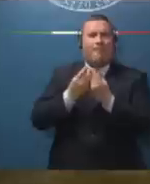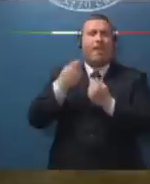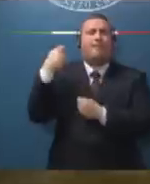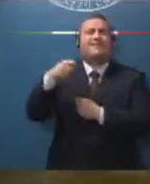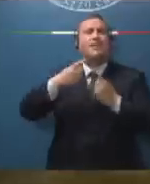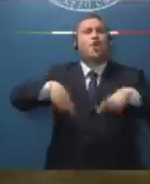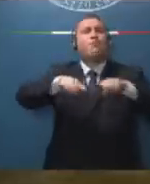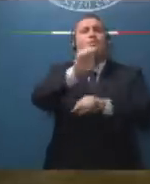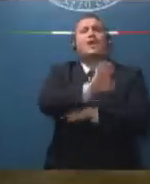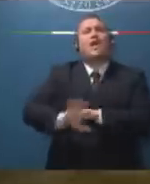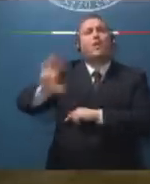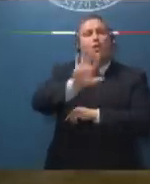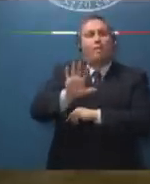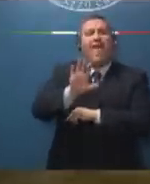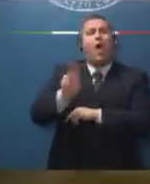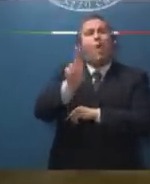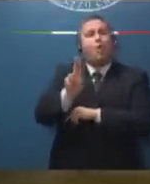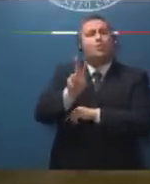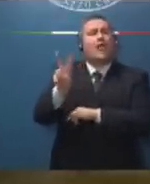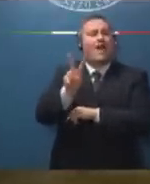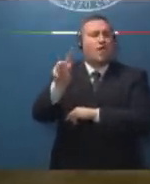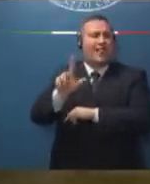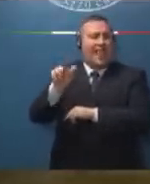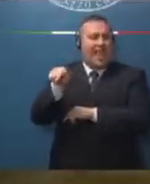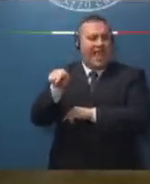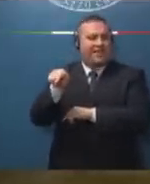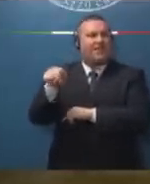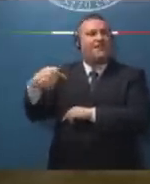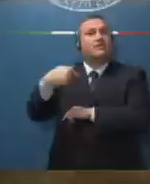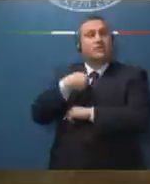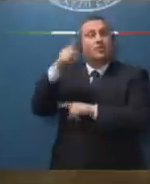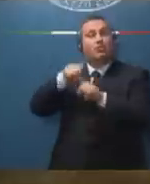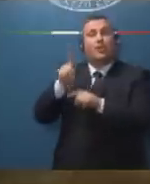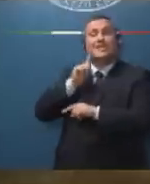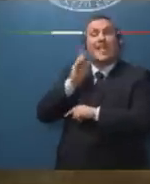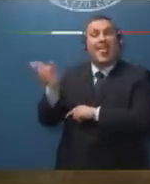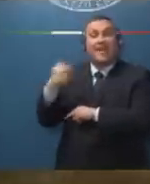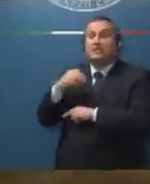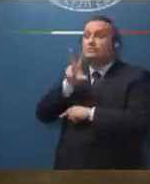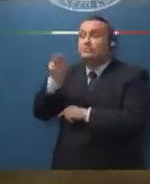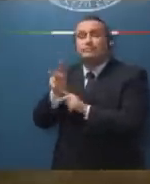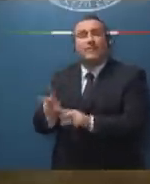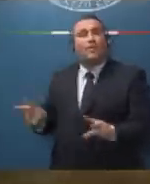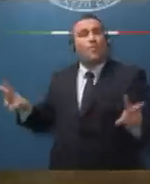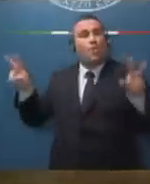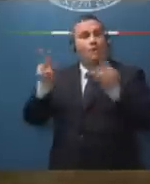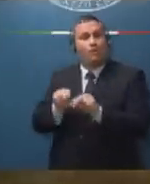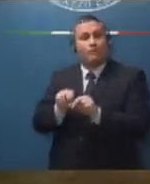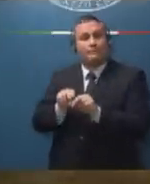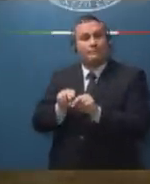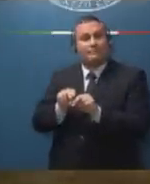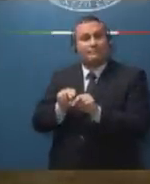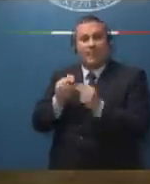Ursula fonder Air e ho ribadito al presidente zelanski che siamo assolutamente